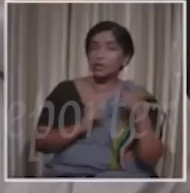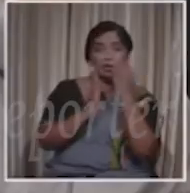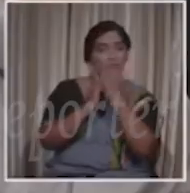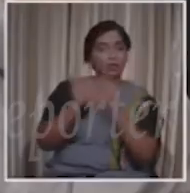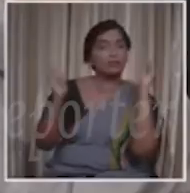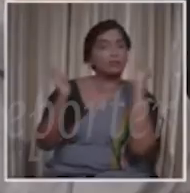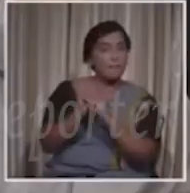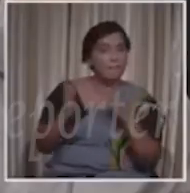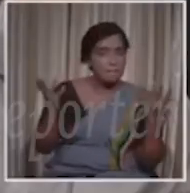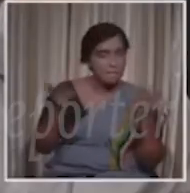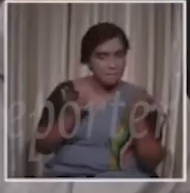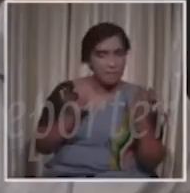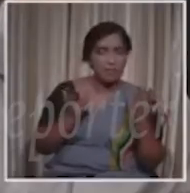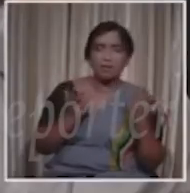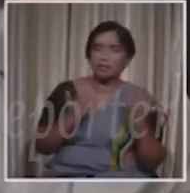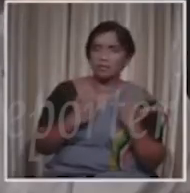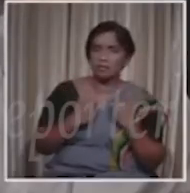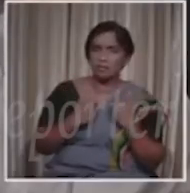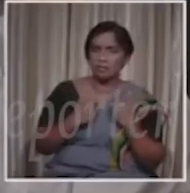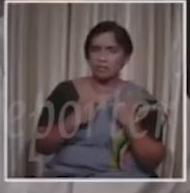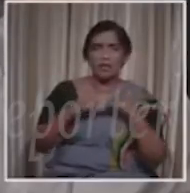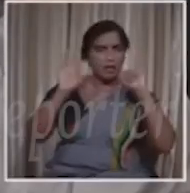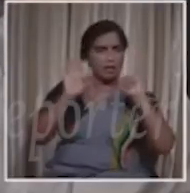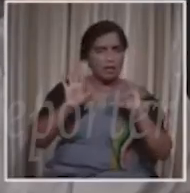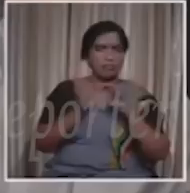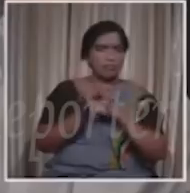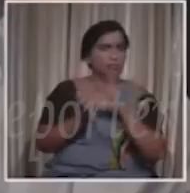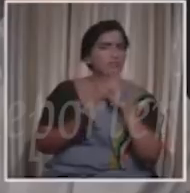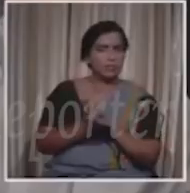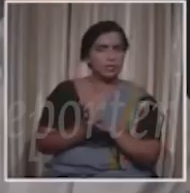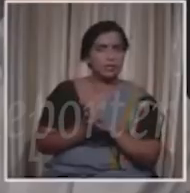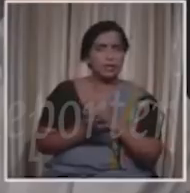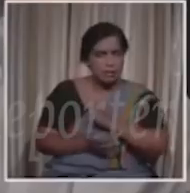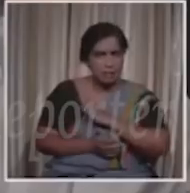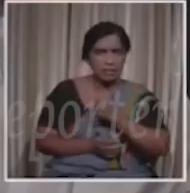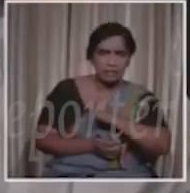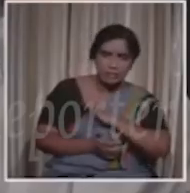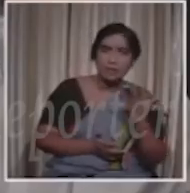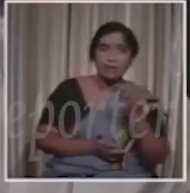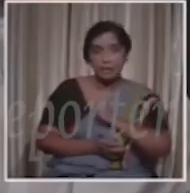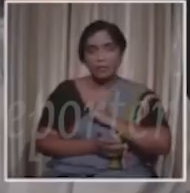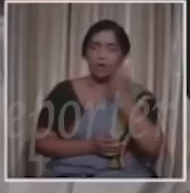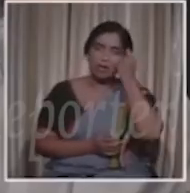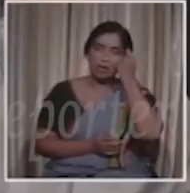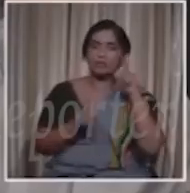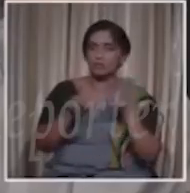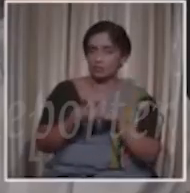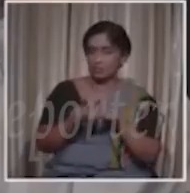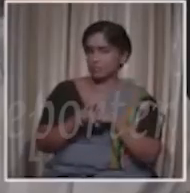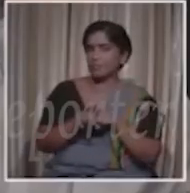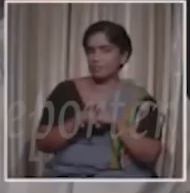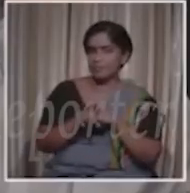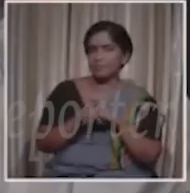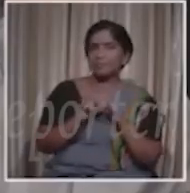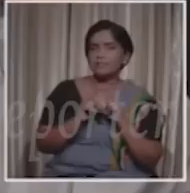යෝජනාවක් පසුව ඒ ඔබතුමා කිව්වහම ඒ එය මේ න්‍යාය පත්‍ර ඇතුළු කරන්නට බැරි බව ඒක මං හිතන්නේ